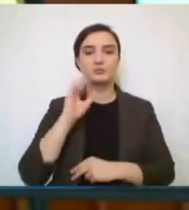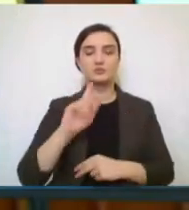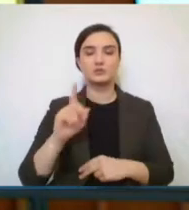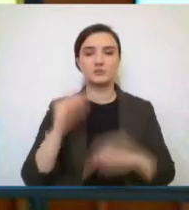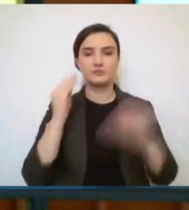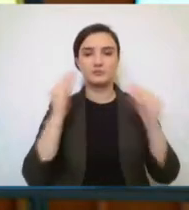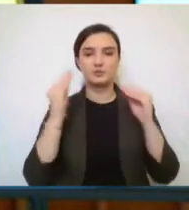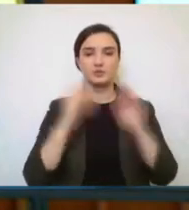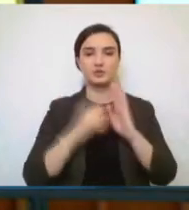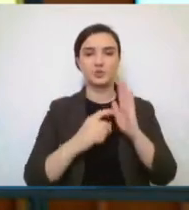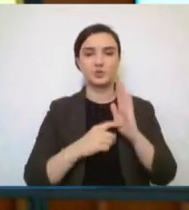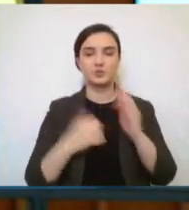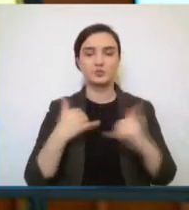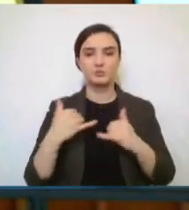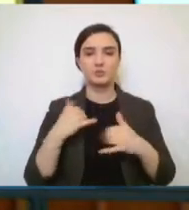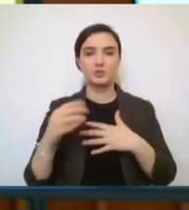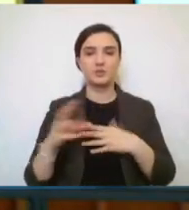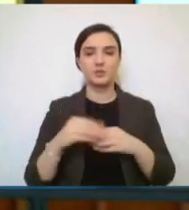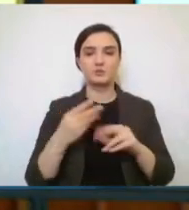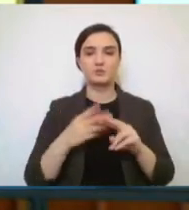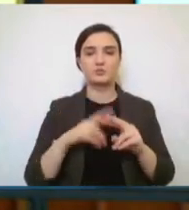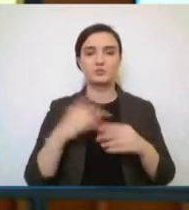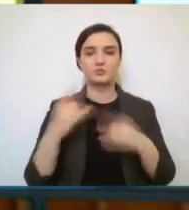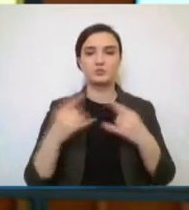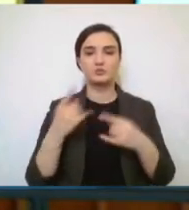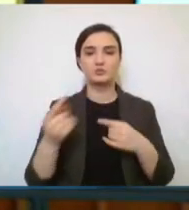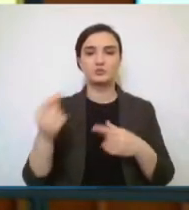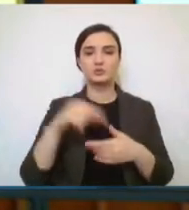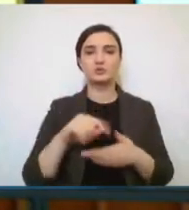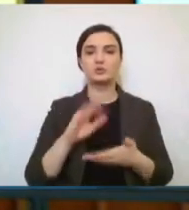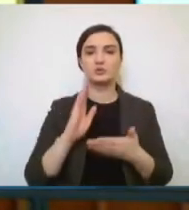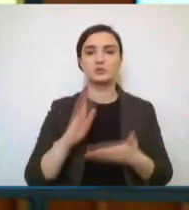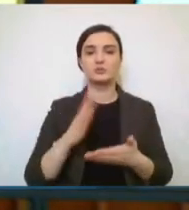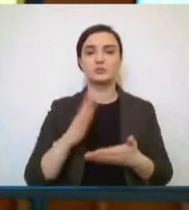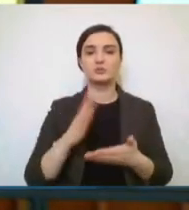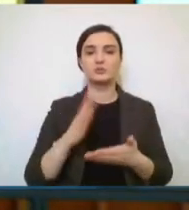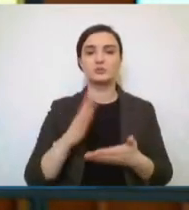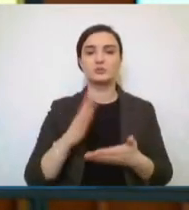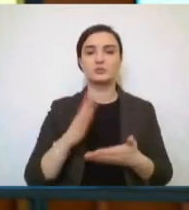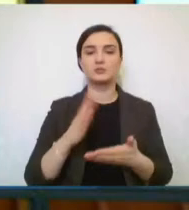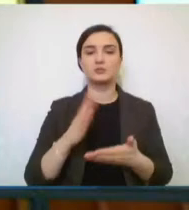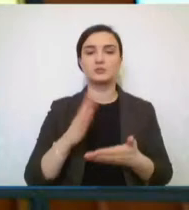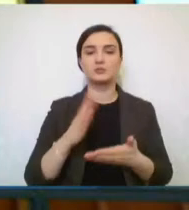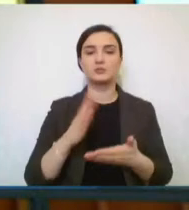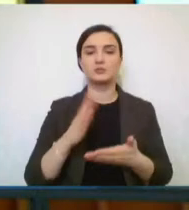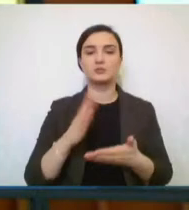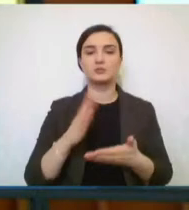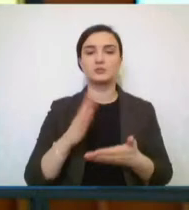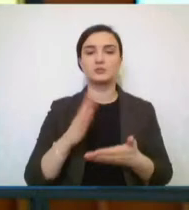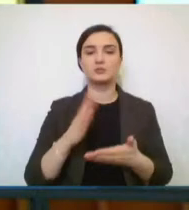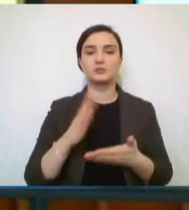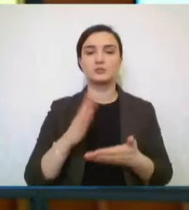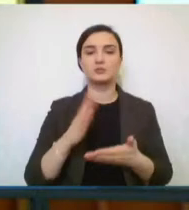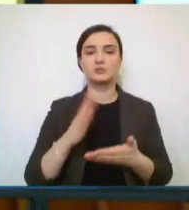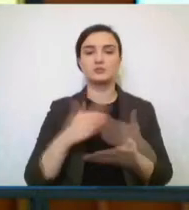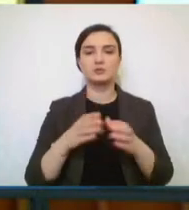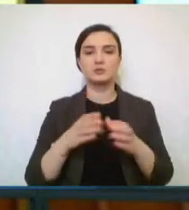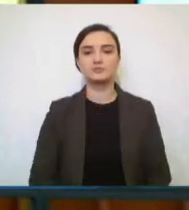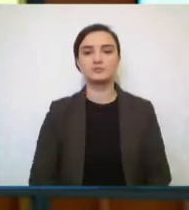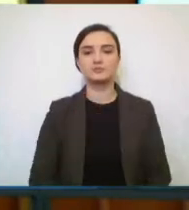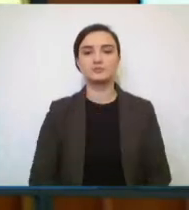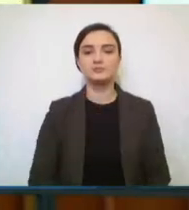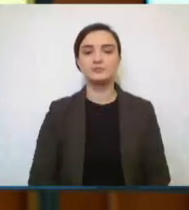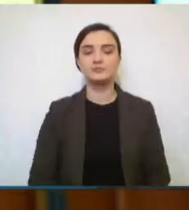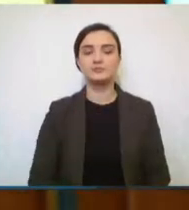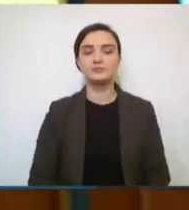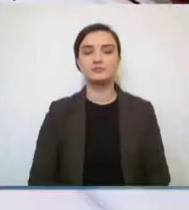ერთად. ამიტომ სტუდიაში შემოგვერთება ჩვენი პრაქტიკულად ჩვენი გუნდის წევრი, ჩვენი ოჯახის წევრი, ფსიქოლოგი ბატონი ზურაბ მხეიძე.